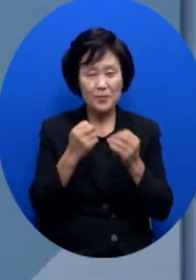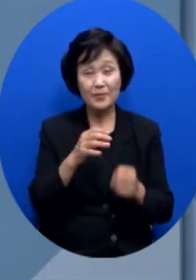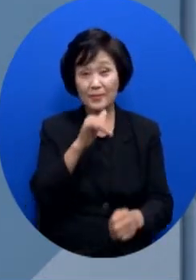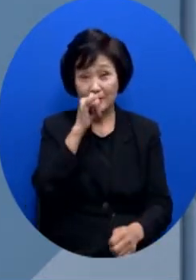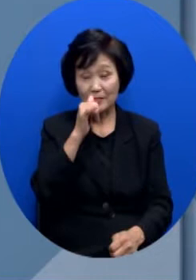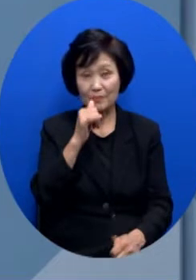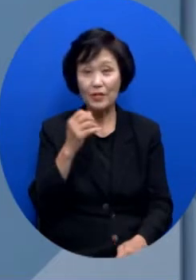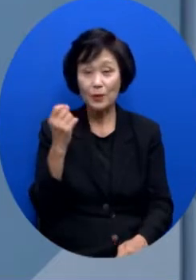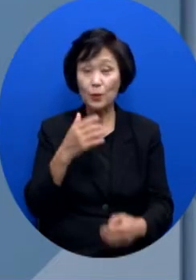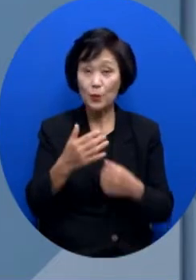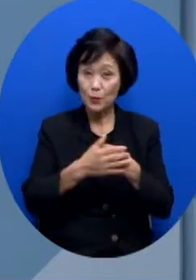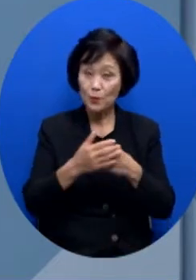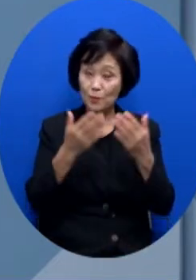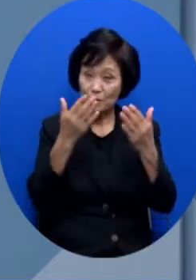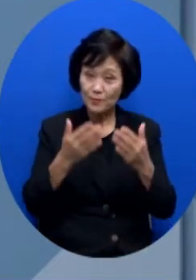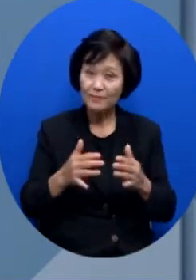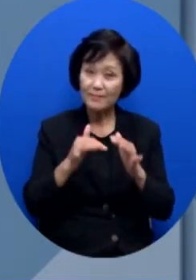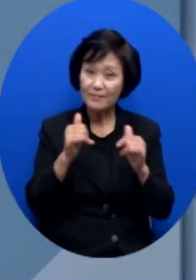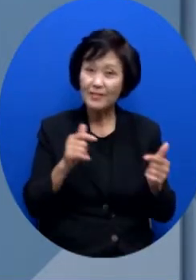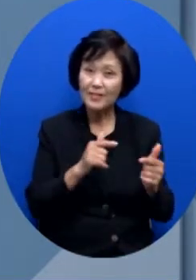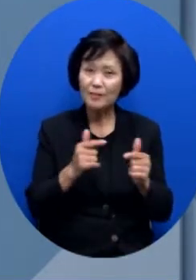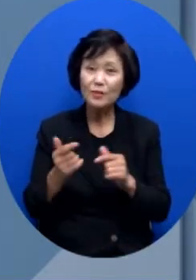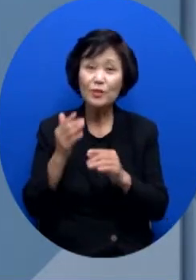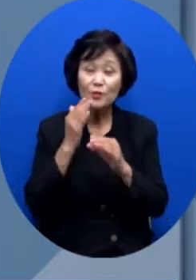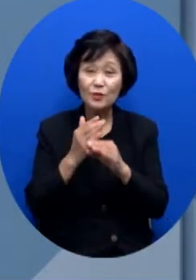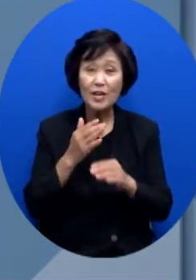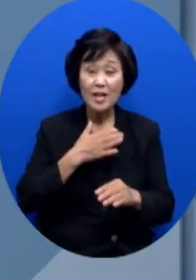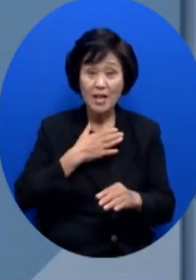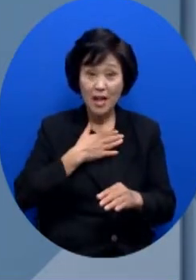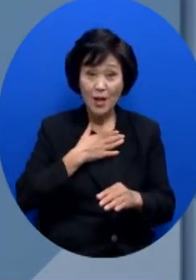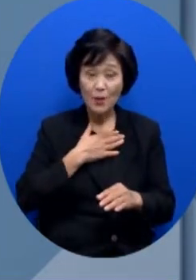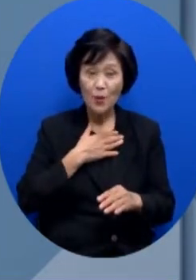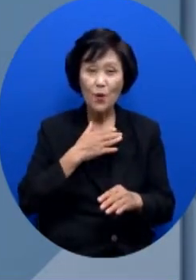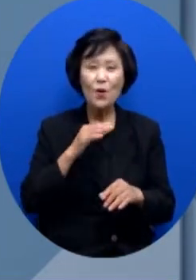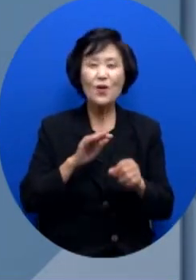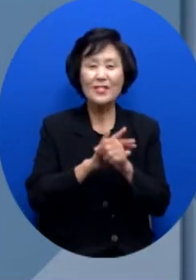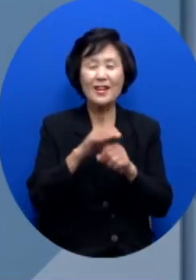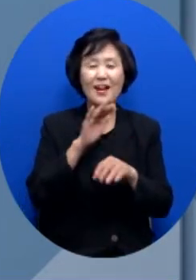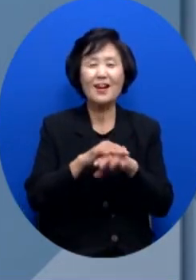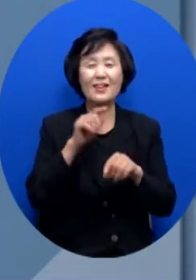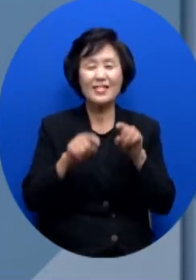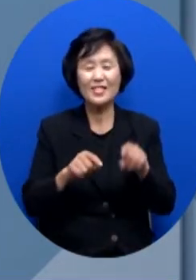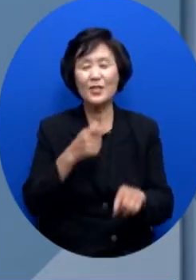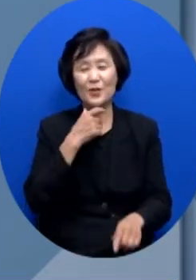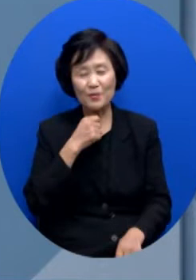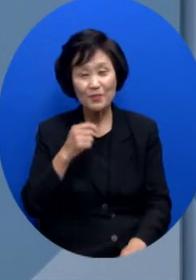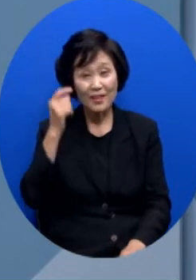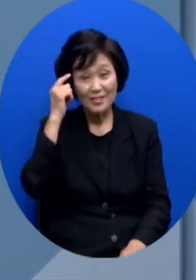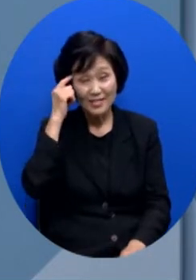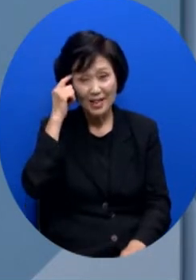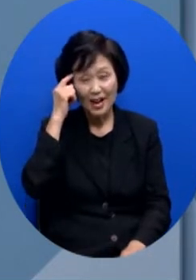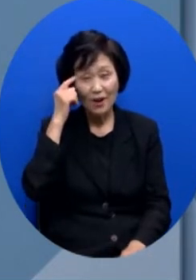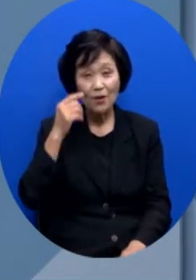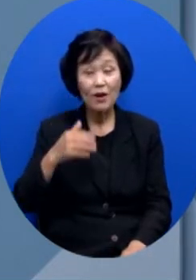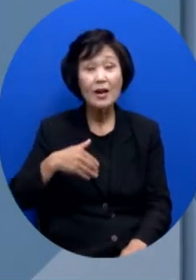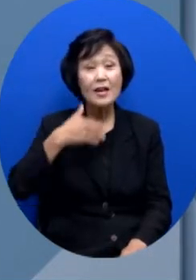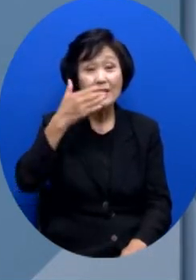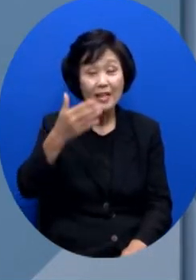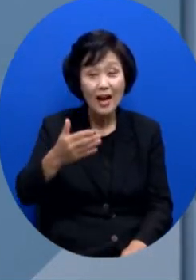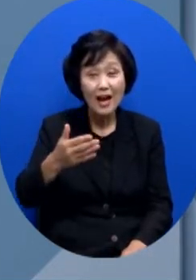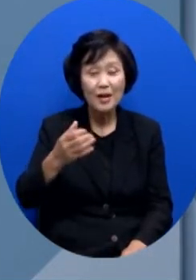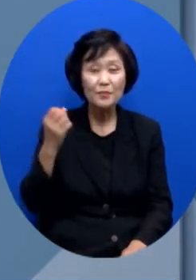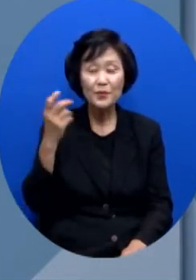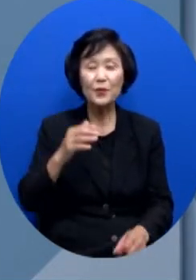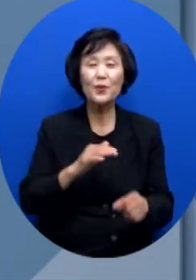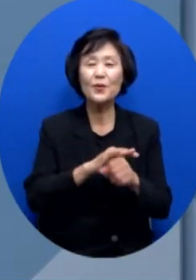사람들 가운데는 그 사랑을 나도 실천하며 살아야 되겠다 해서 다음 그 사랑의 집 짓게 할 때 와서